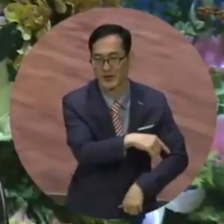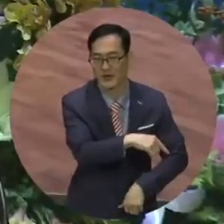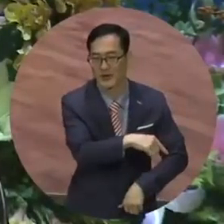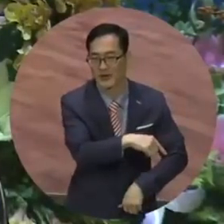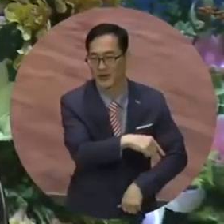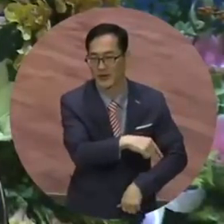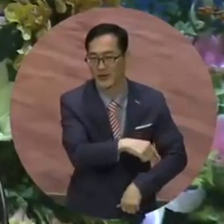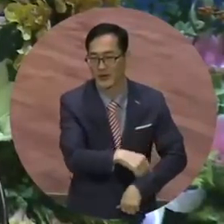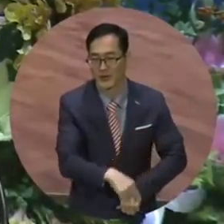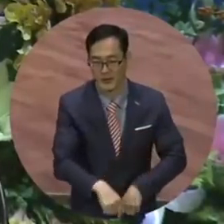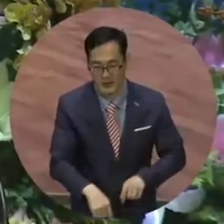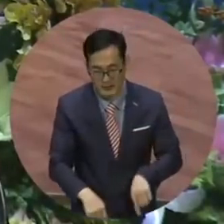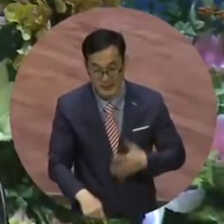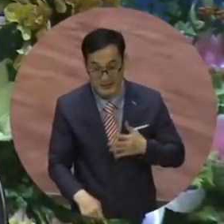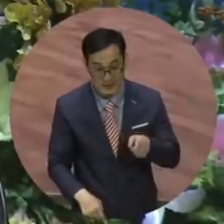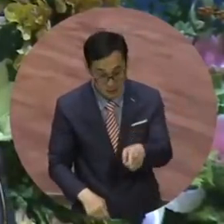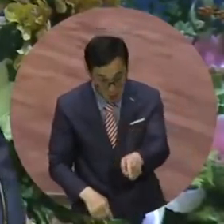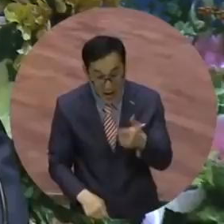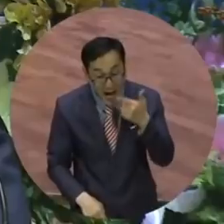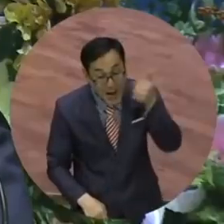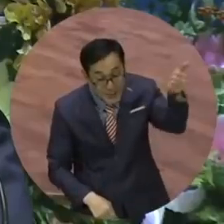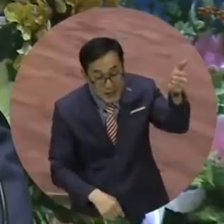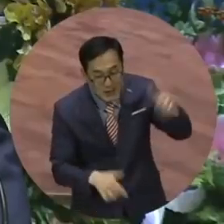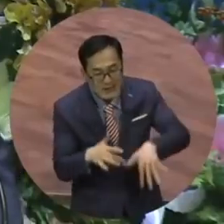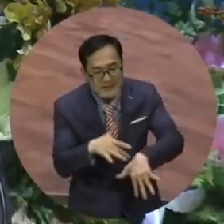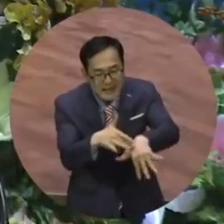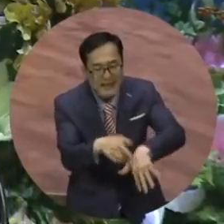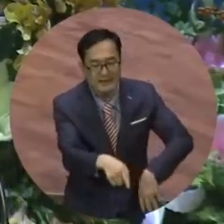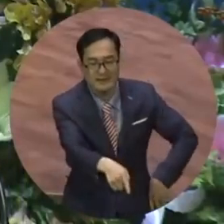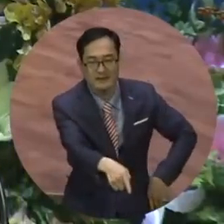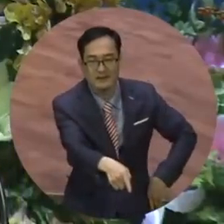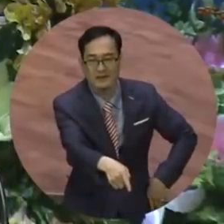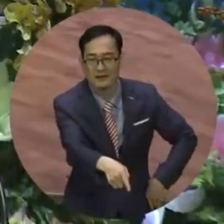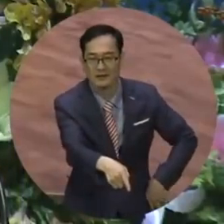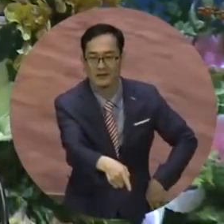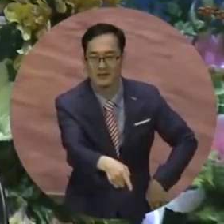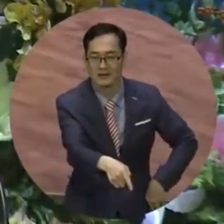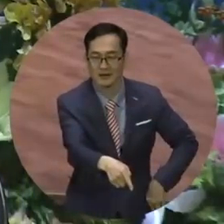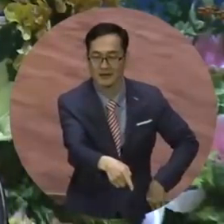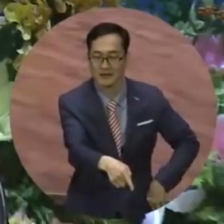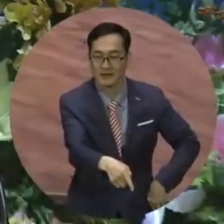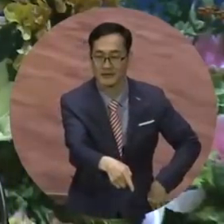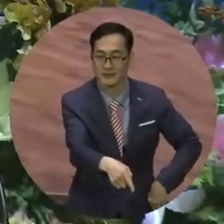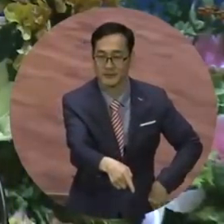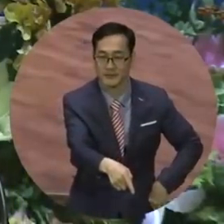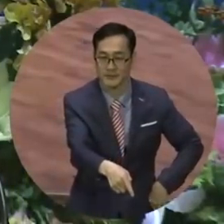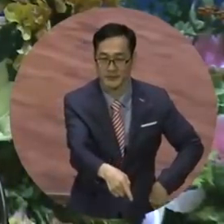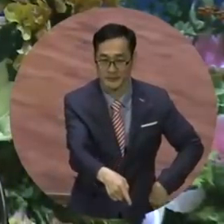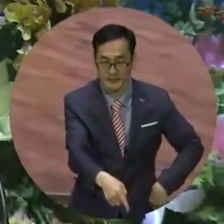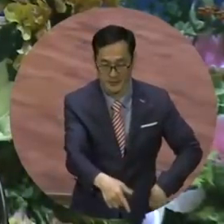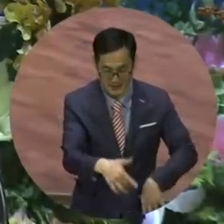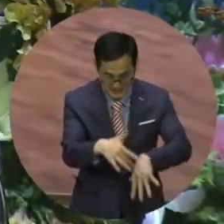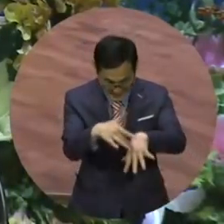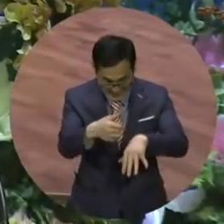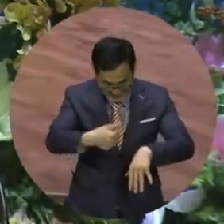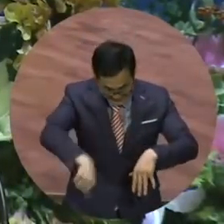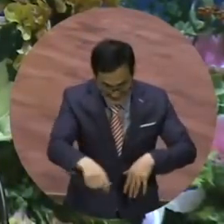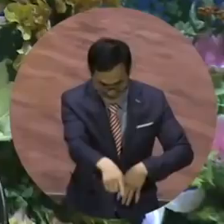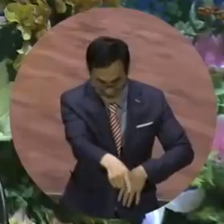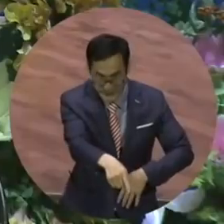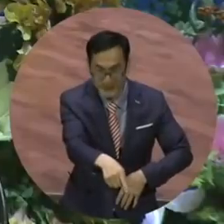너희 아비 마귀 그랬어요. 요한복음 8장 44절에 너희 아비 마귀, 이 마귀 자식아.